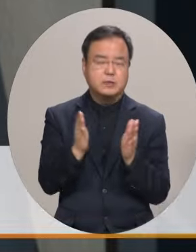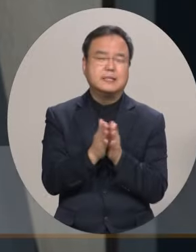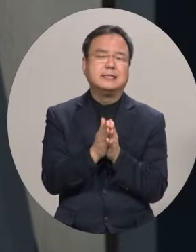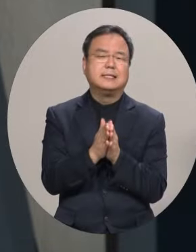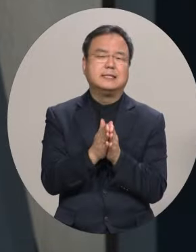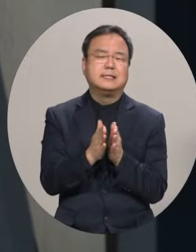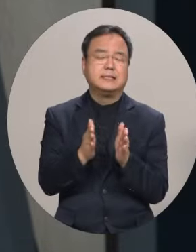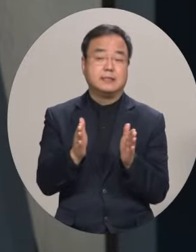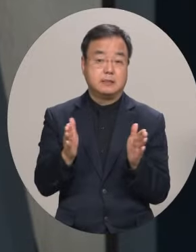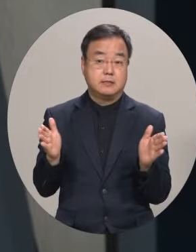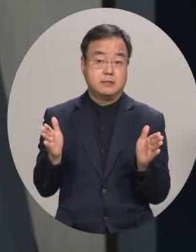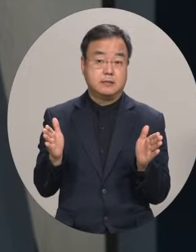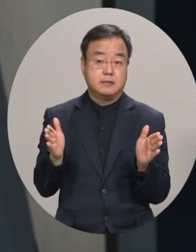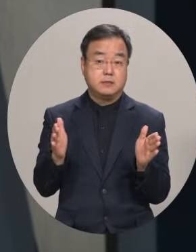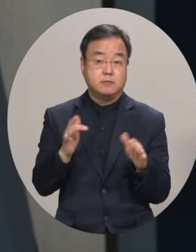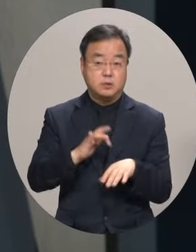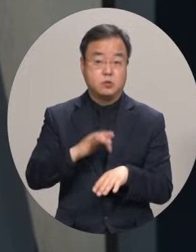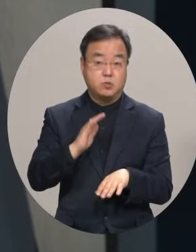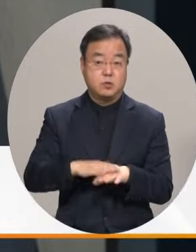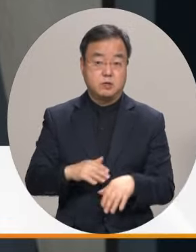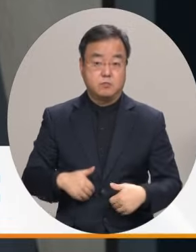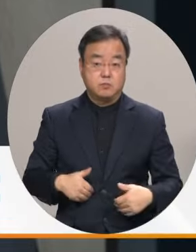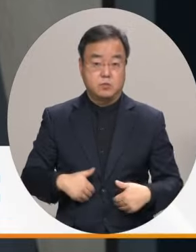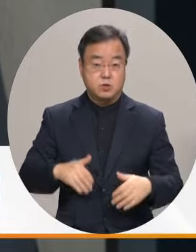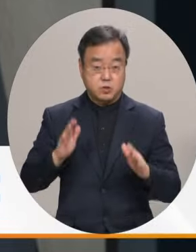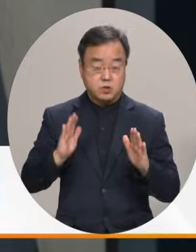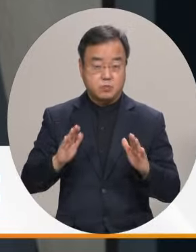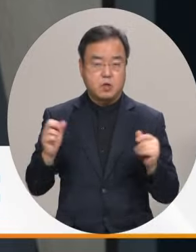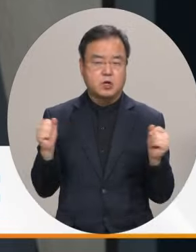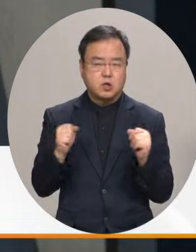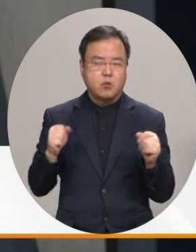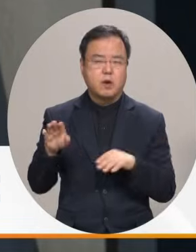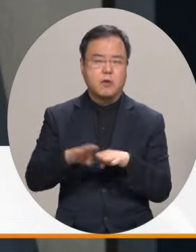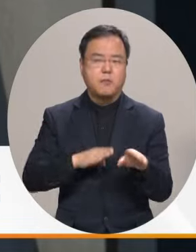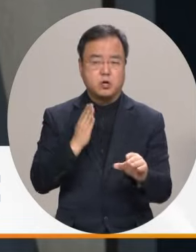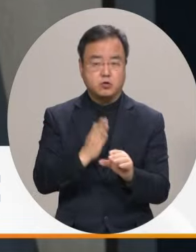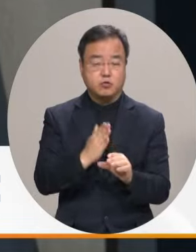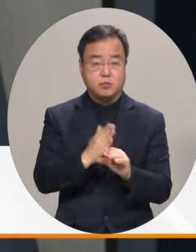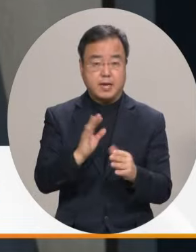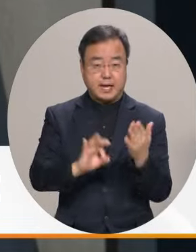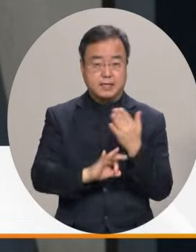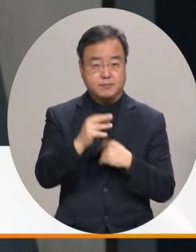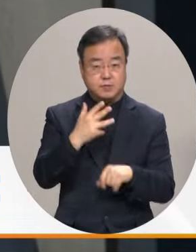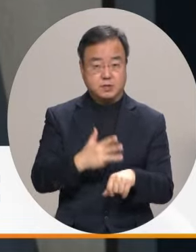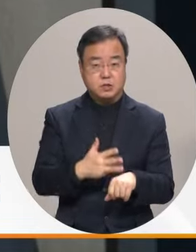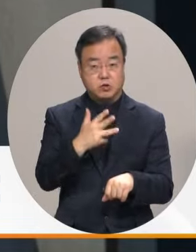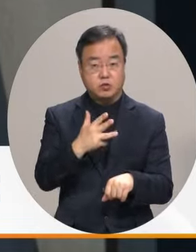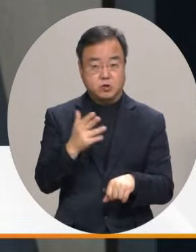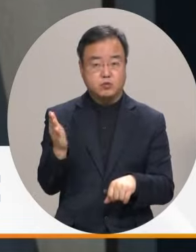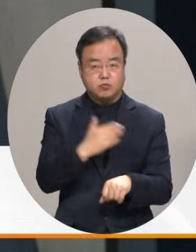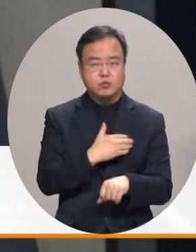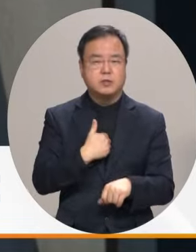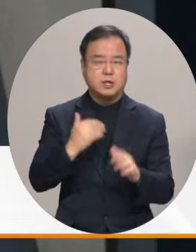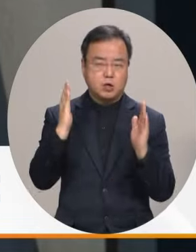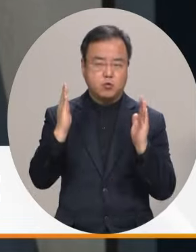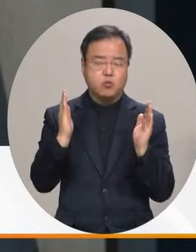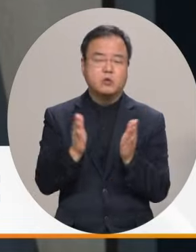돼요 그러니까 이번 겨울방학의 학습 전략의 1번은 무조건 아침 8시에 학 어 내가 공부를